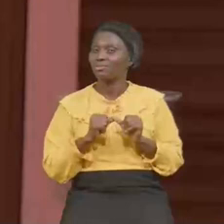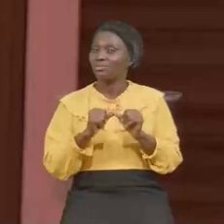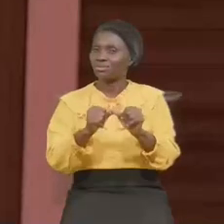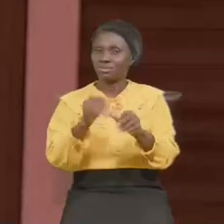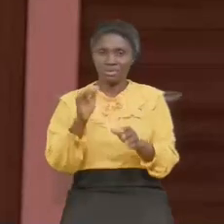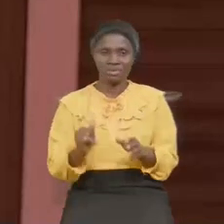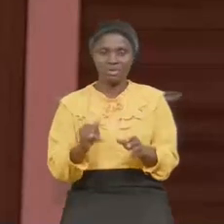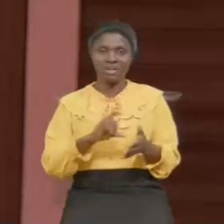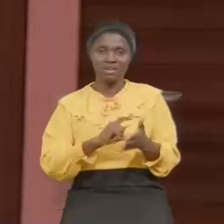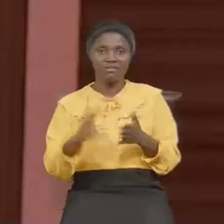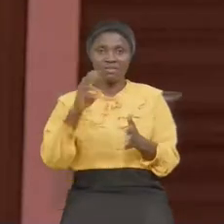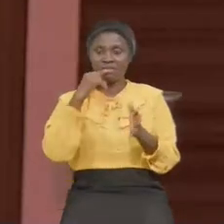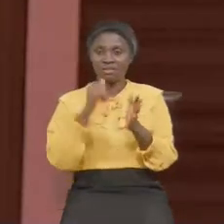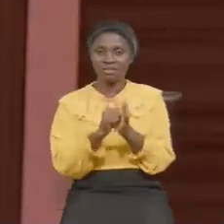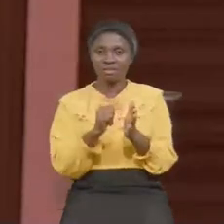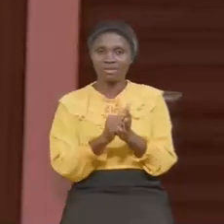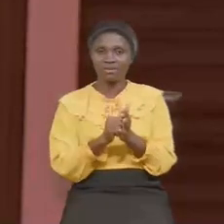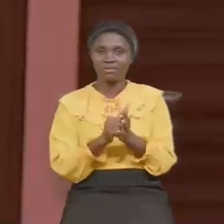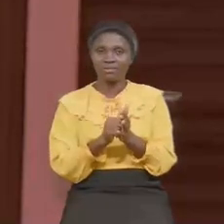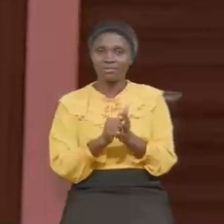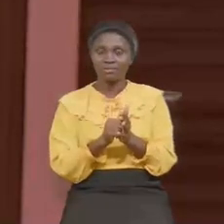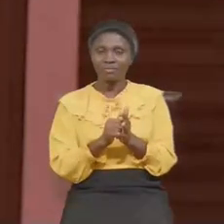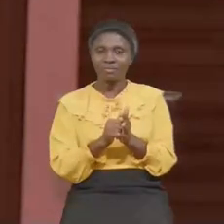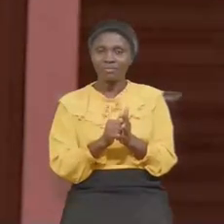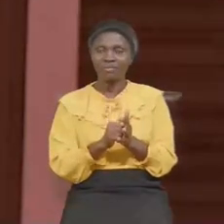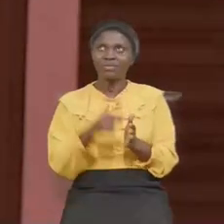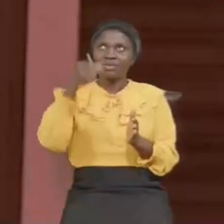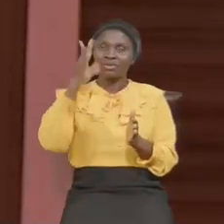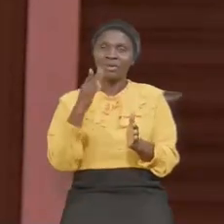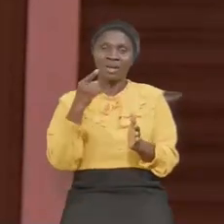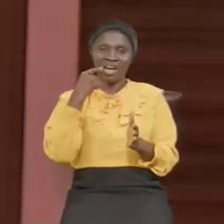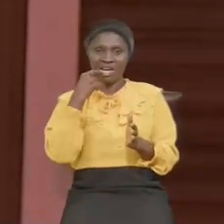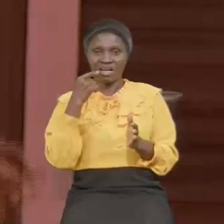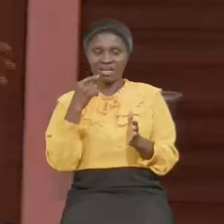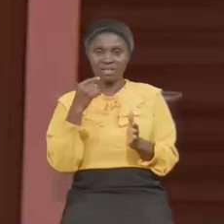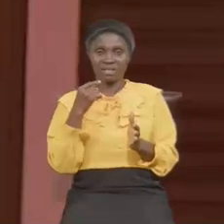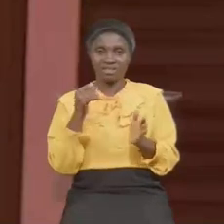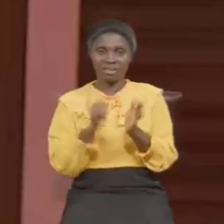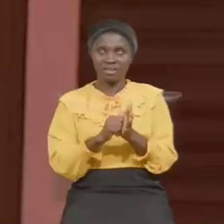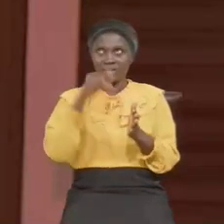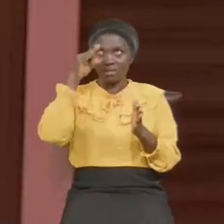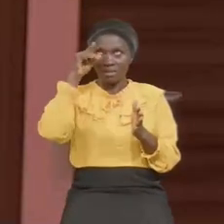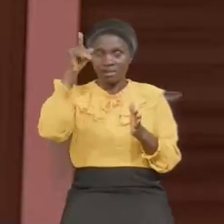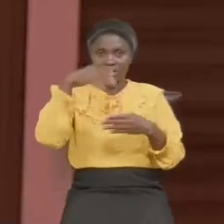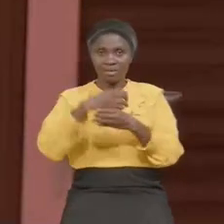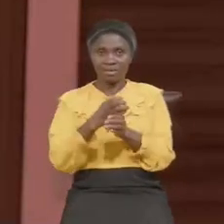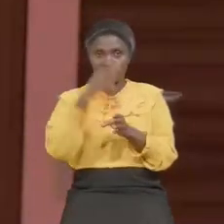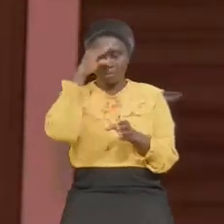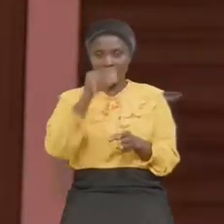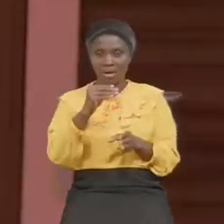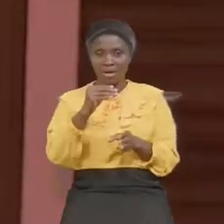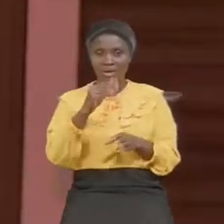Verset 6. L'Éternel se repentit d'avoir fait l'homme sur la terre, et il fut affligé en son cœur.